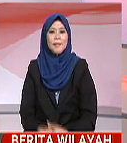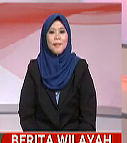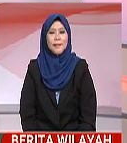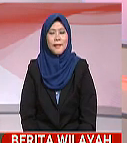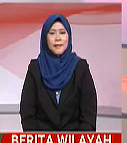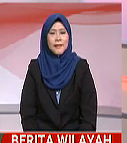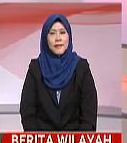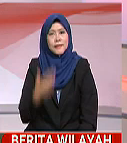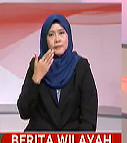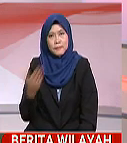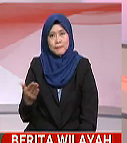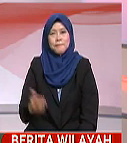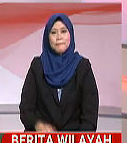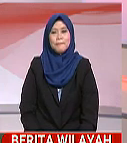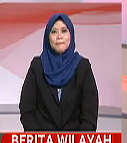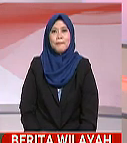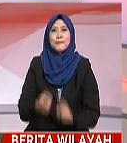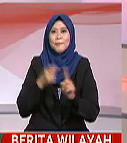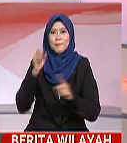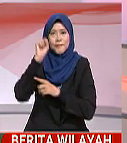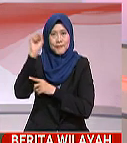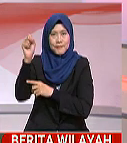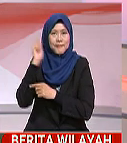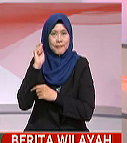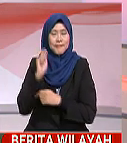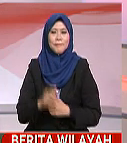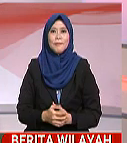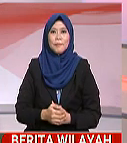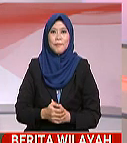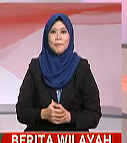Baik, terima kasih Nisia Daulus untuk perkembangan dari negeri Sabah itu tadi. Program imunisasi